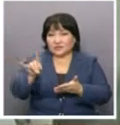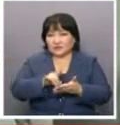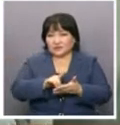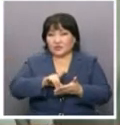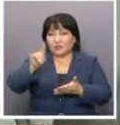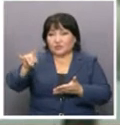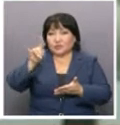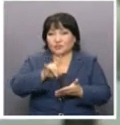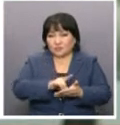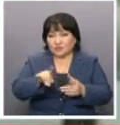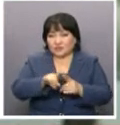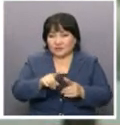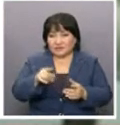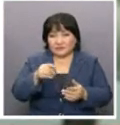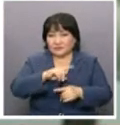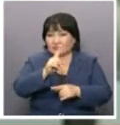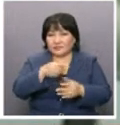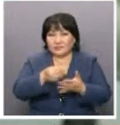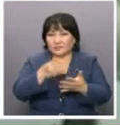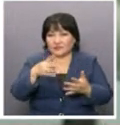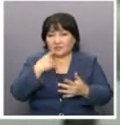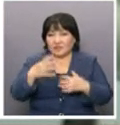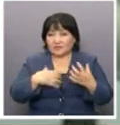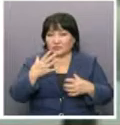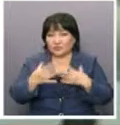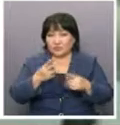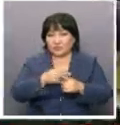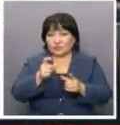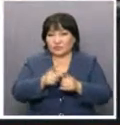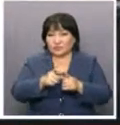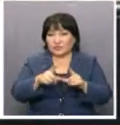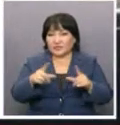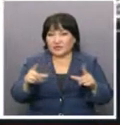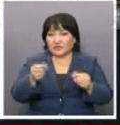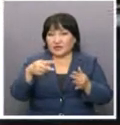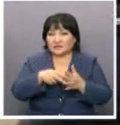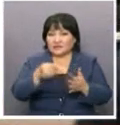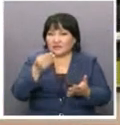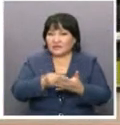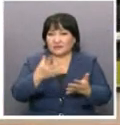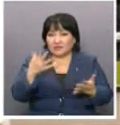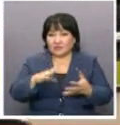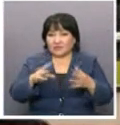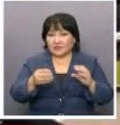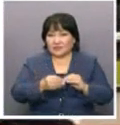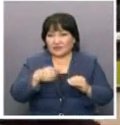құны да күрт шарықтайды деп алаңдауда. Бұл сөзсіз билет бағасының қымбаттауына әкеледі дейді.